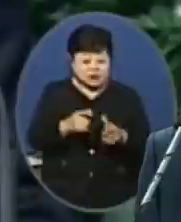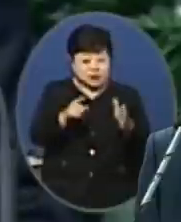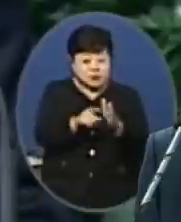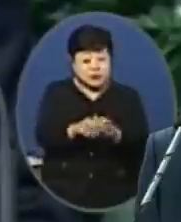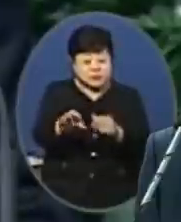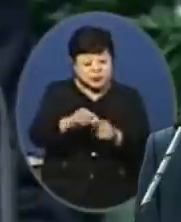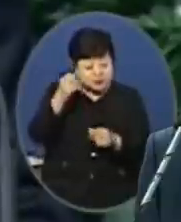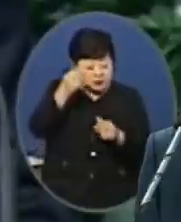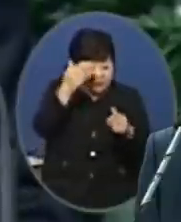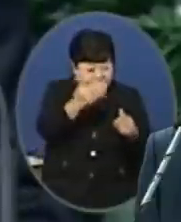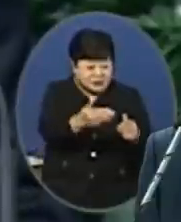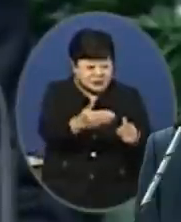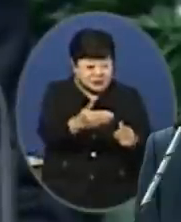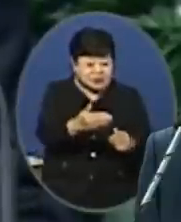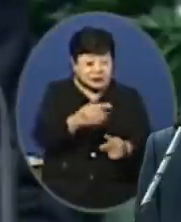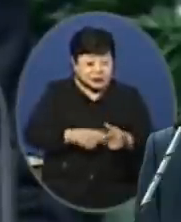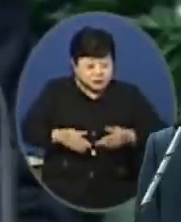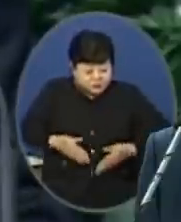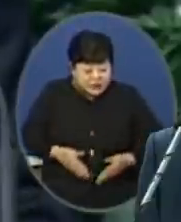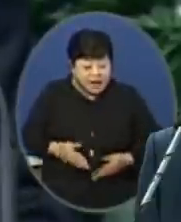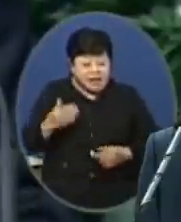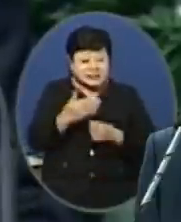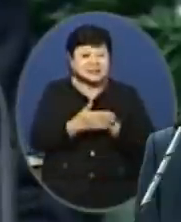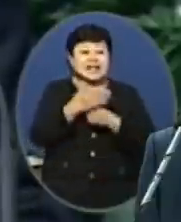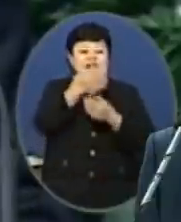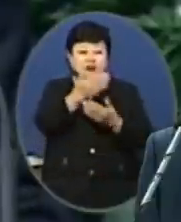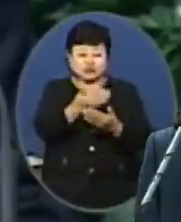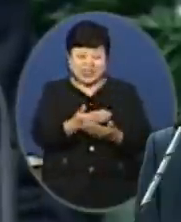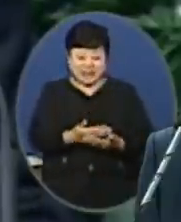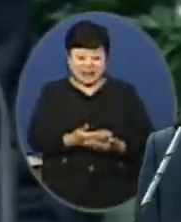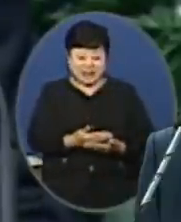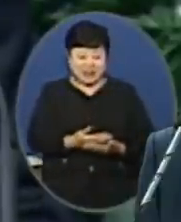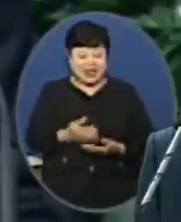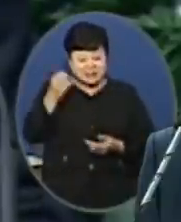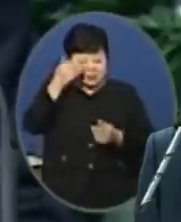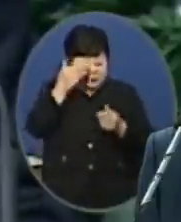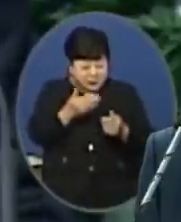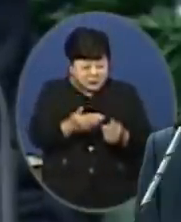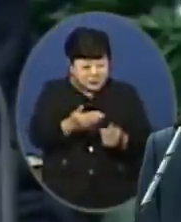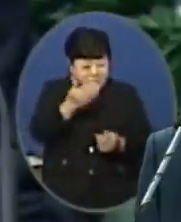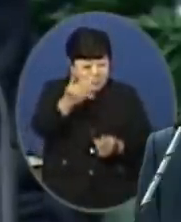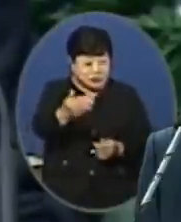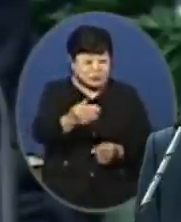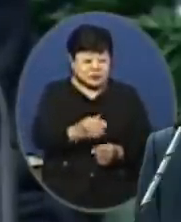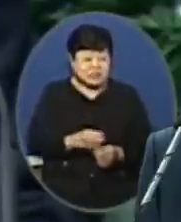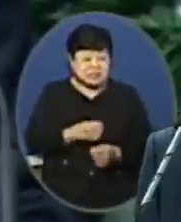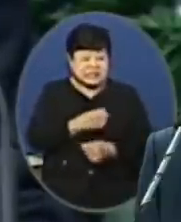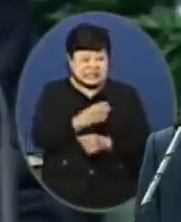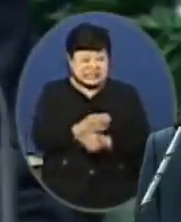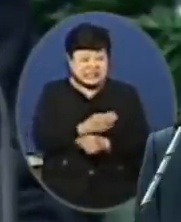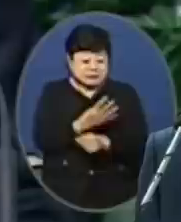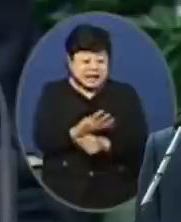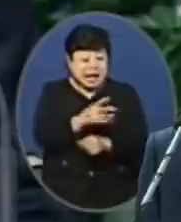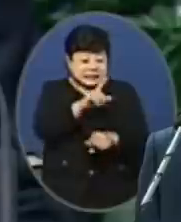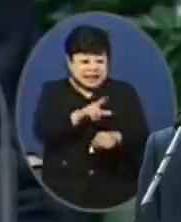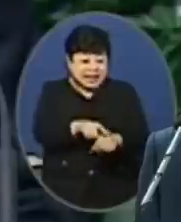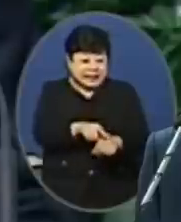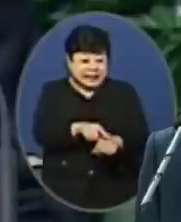믿으면 성령께서 중생의 은혜를 주신다고 주님 말씀하셨는데 성령은 여러분에게 24시간